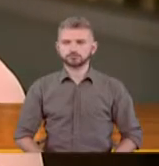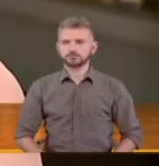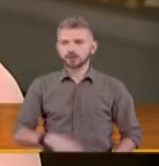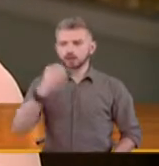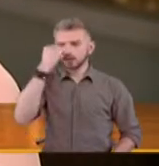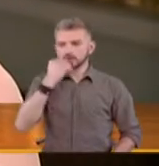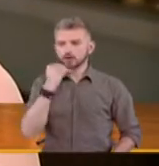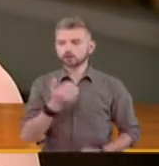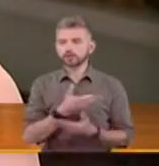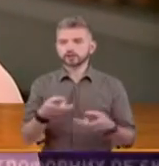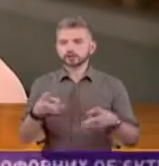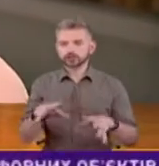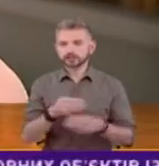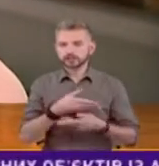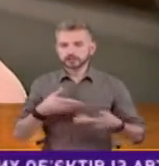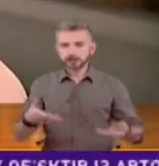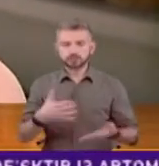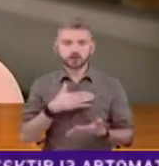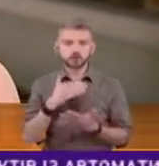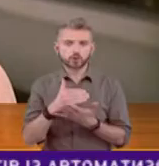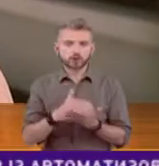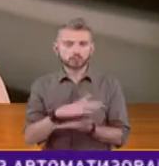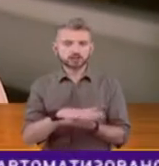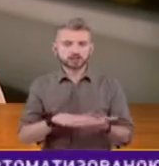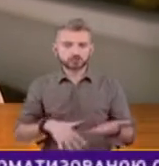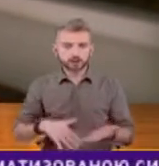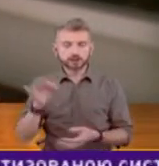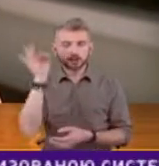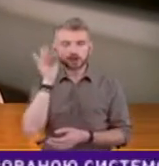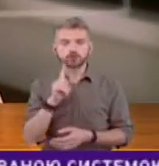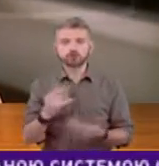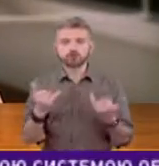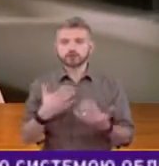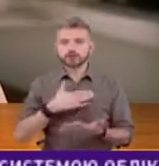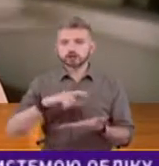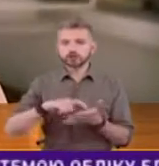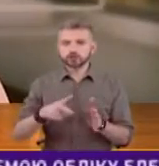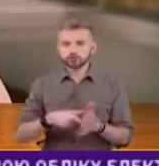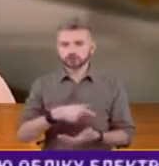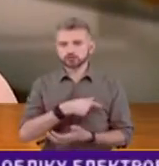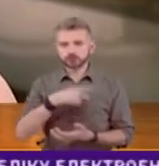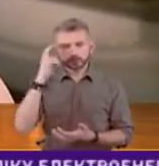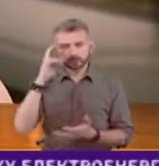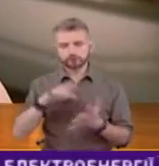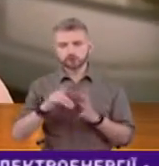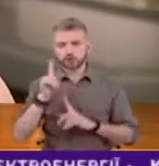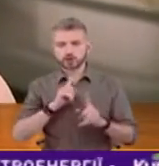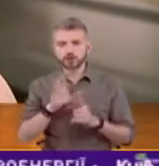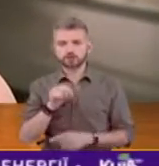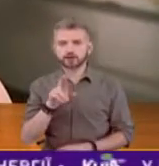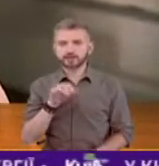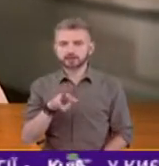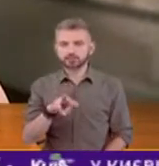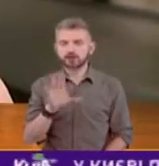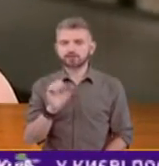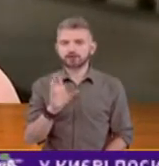Дякую за те, що ви залишаєтеся з нами. Ефір депутатської приймальні триває. Нагадаю, що сьогодні в нашій студії депутат Київської міської ради Вадим Васильчук.